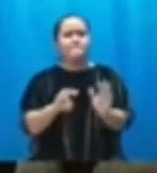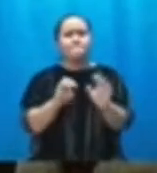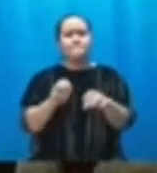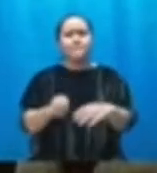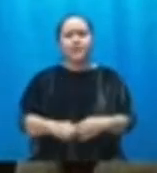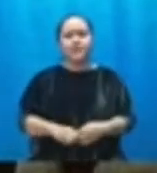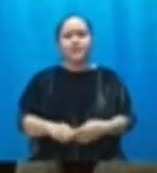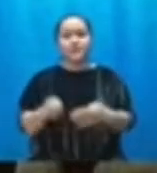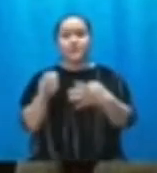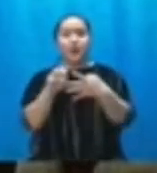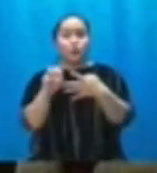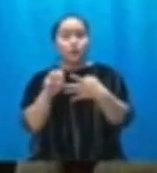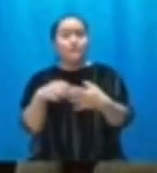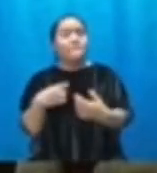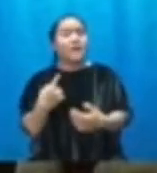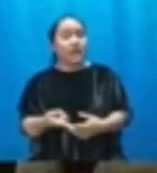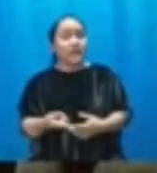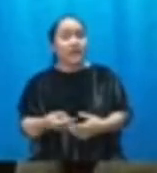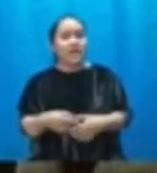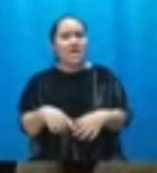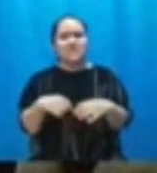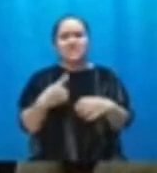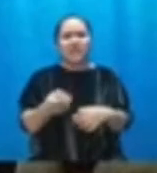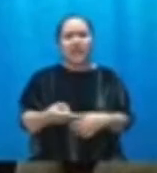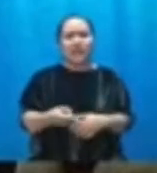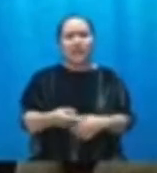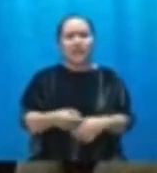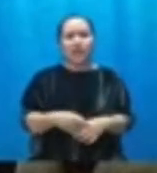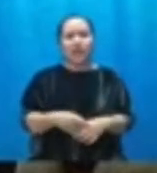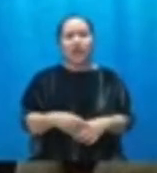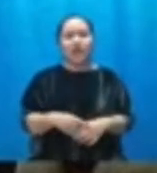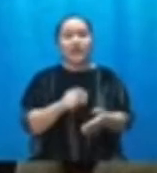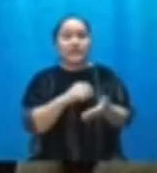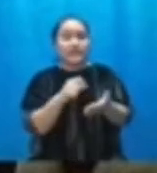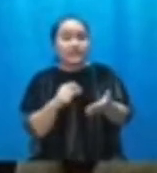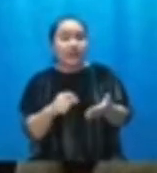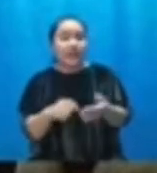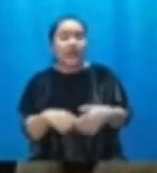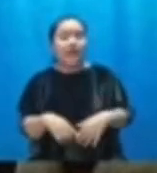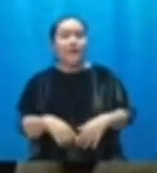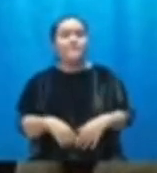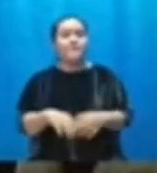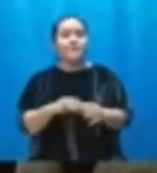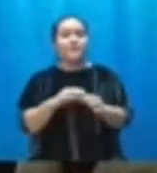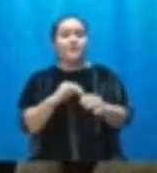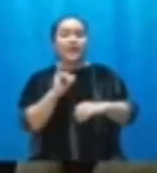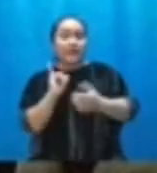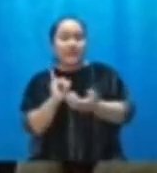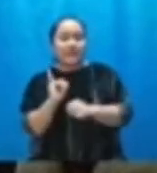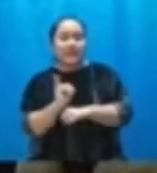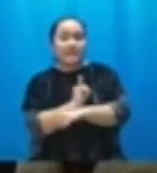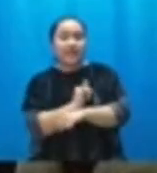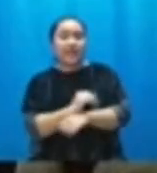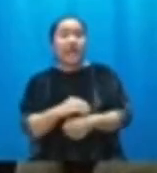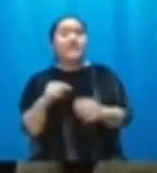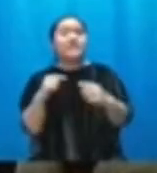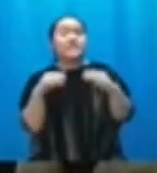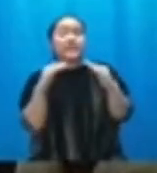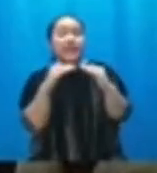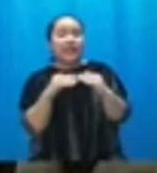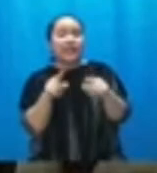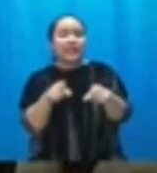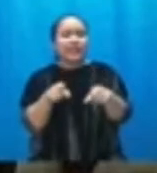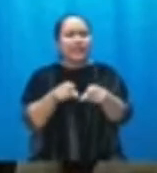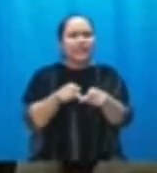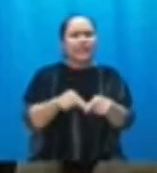besar saja singkat-singkat itu khas Injil Markus Injil yang paling singkat tetapi disini Markus menceriterakan